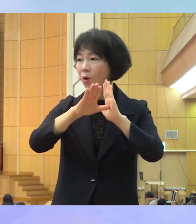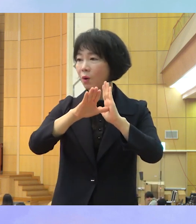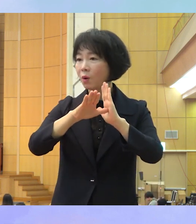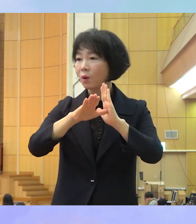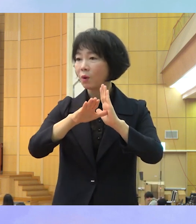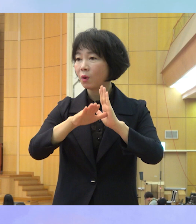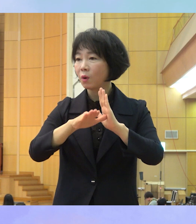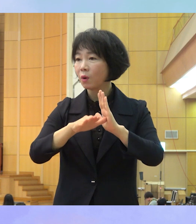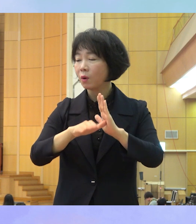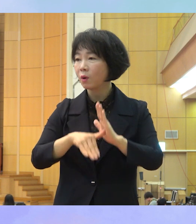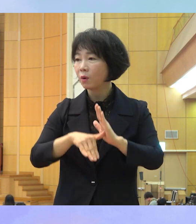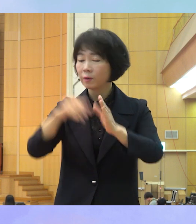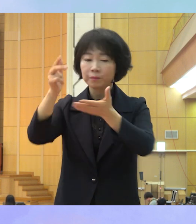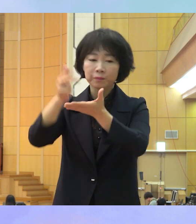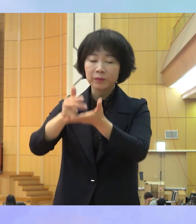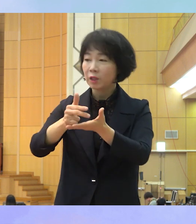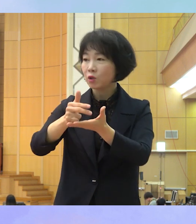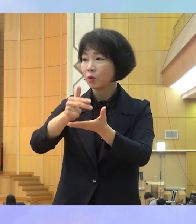새벽이었어.